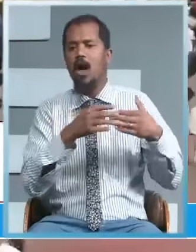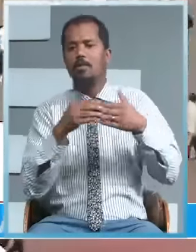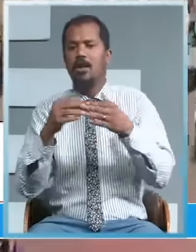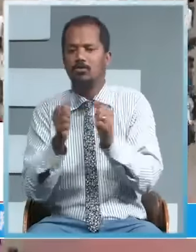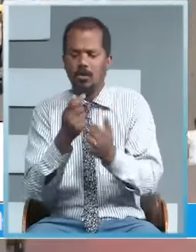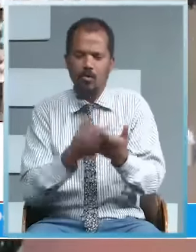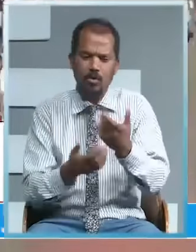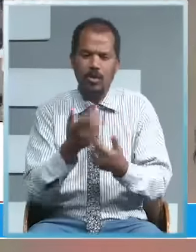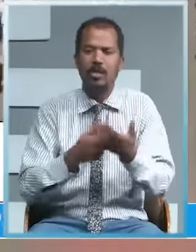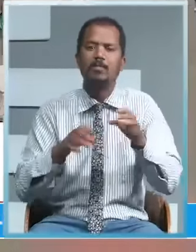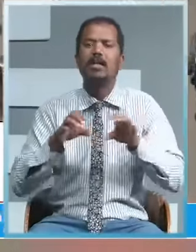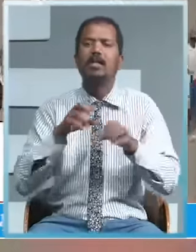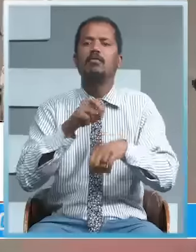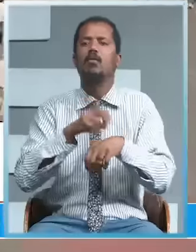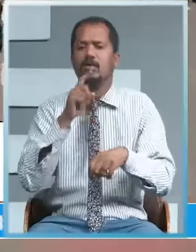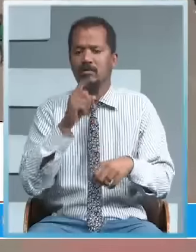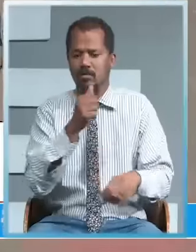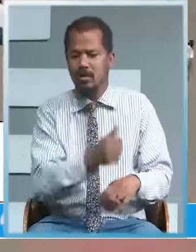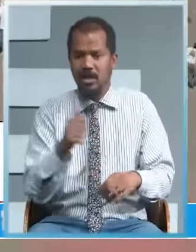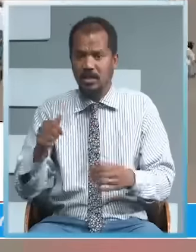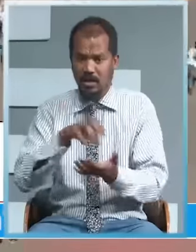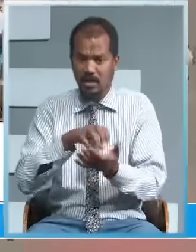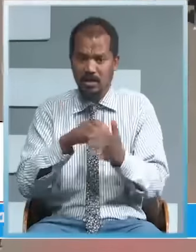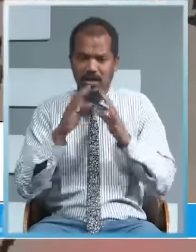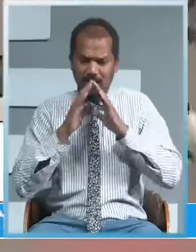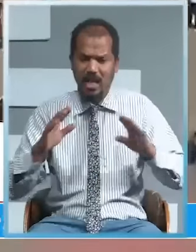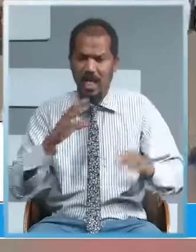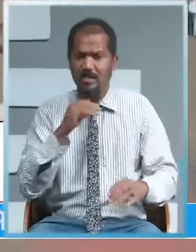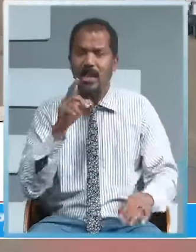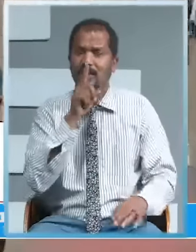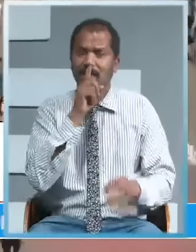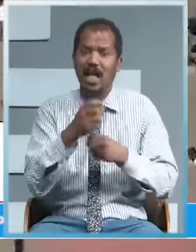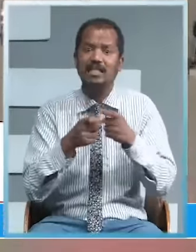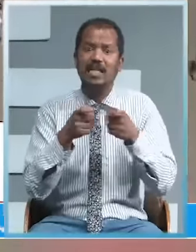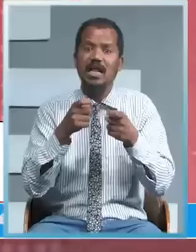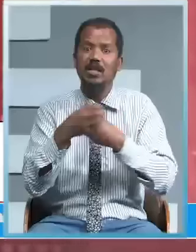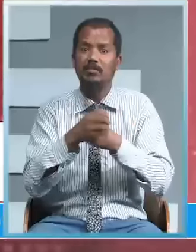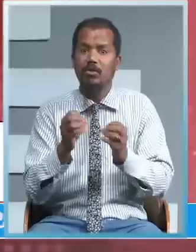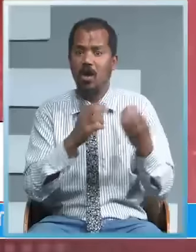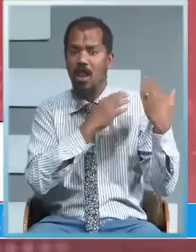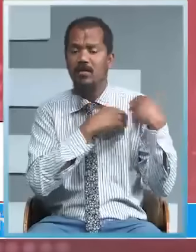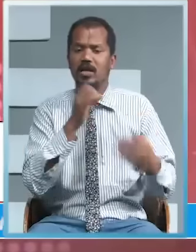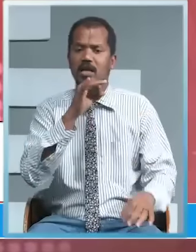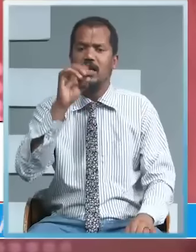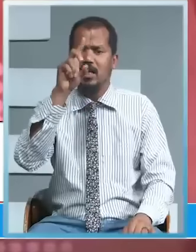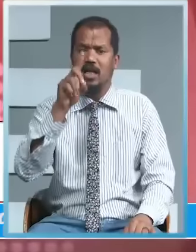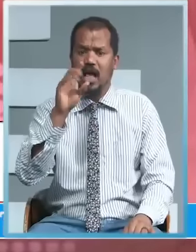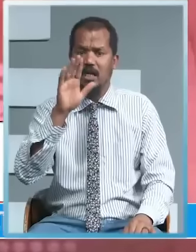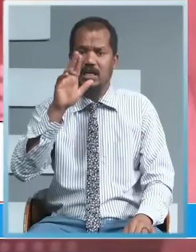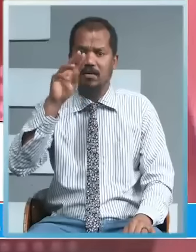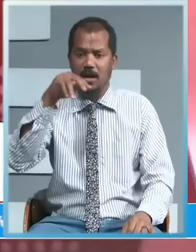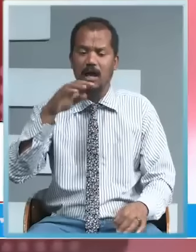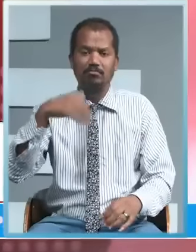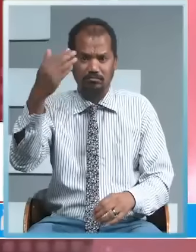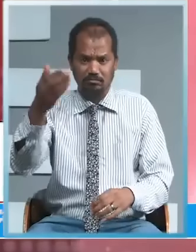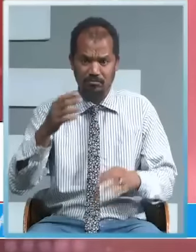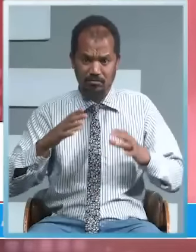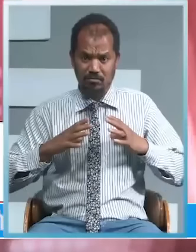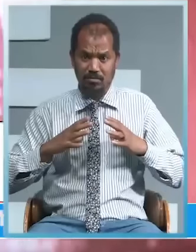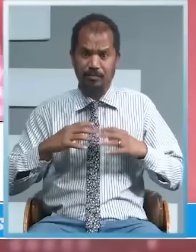ጋር ውይይት ባካሄደበት ወቅት ነው። የአዲስ አበባ ከተማ ሰላምና ጸጥታ አስተዳደር ቢሮ ኃላፊ ወይዘሮ ሊያ ግርማ መጪው የጥምቀት